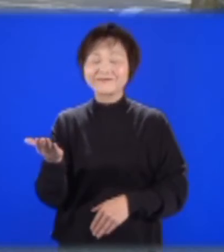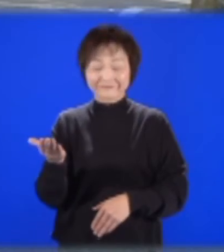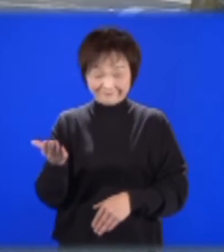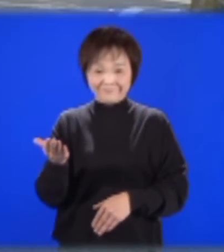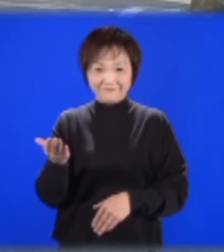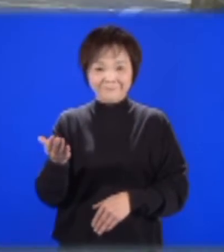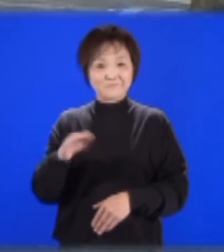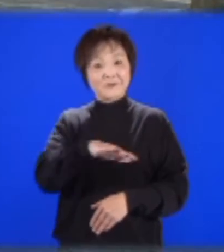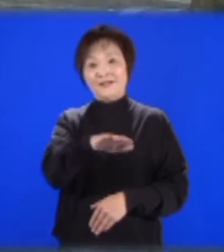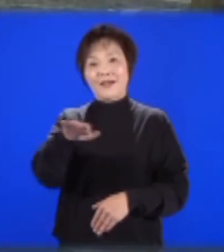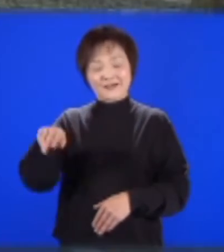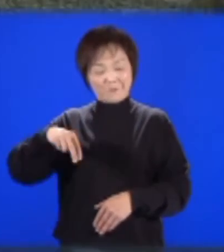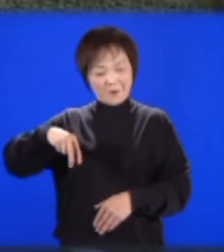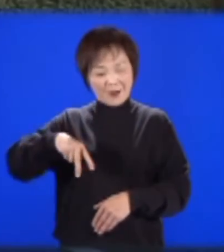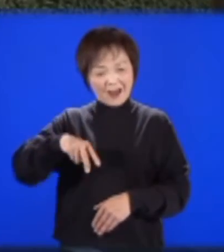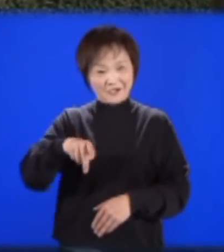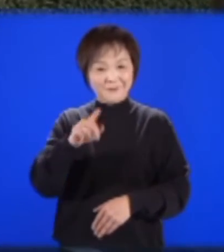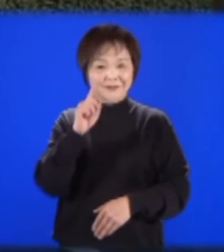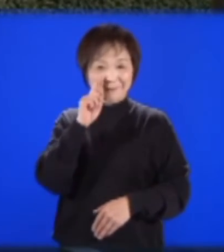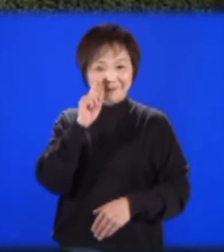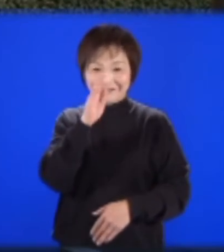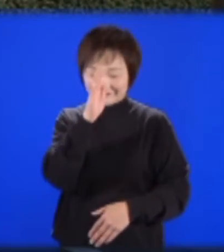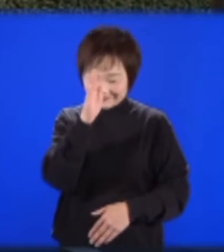海道を歩いてみてください。